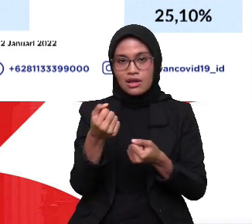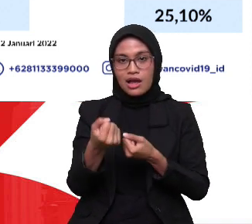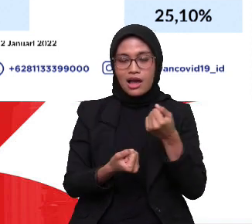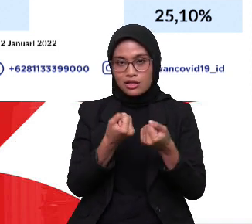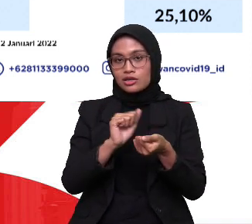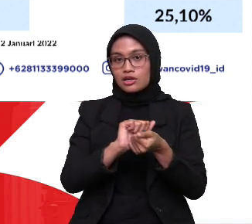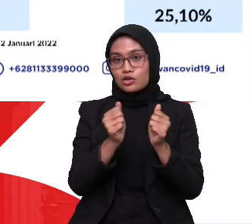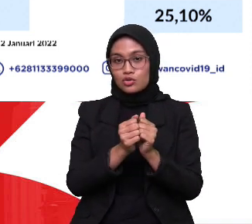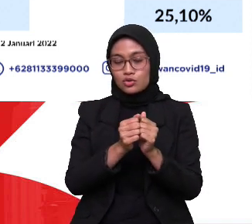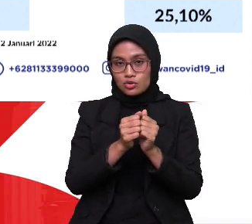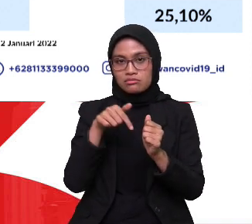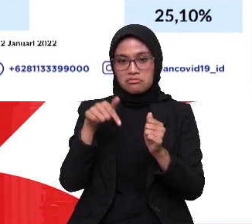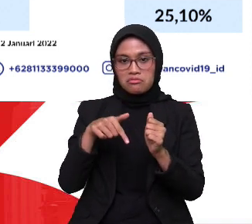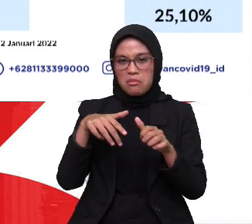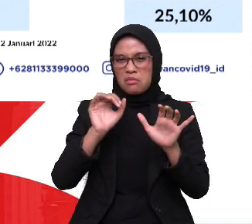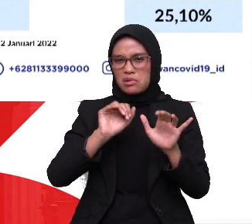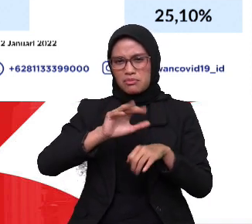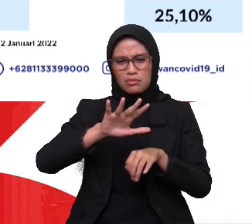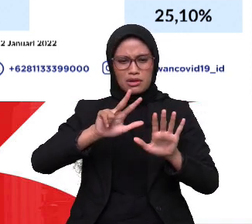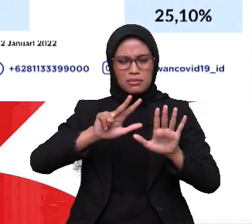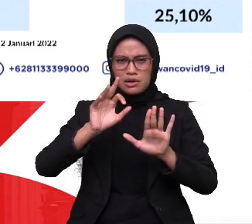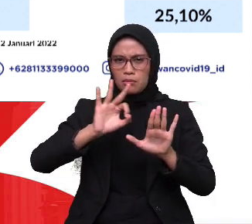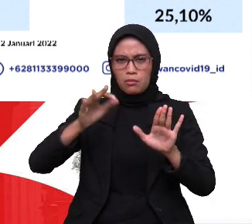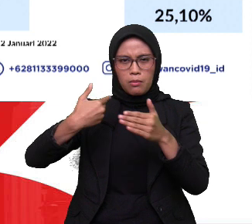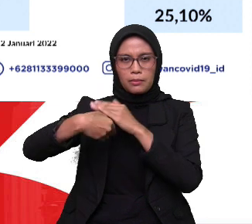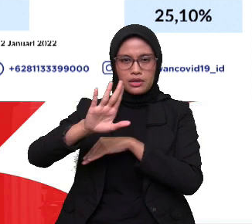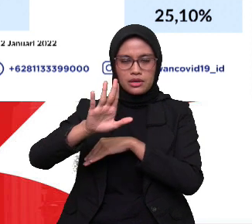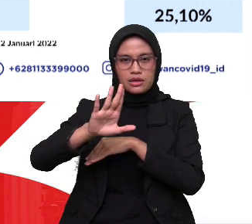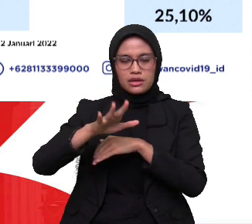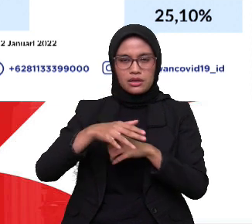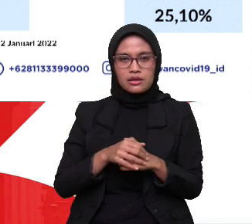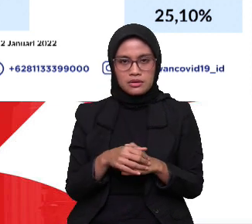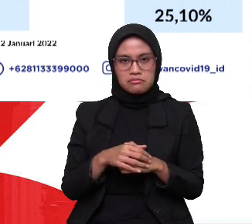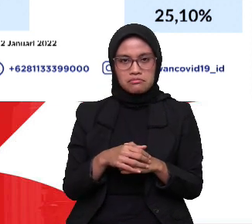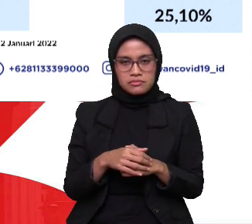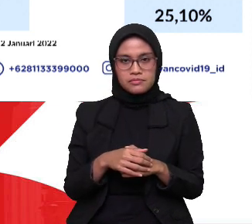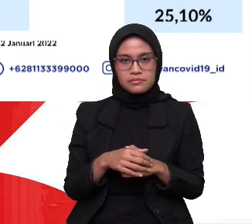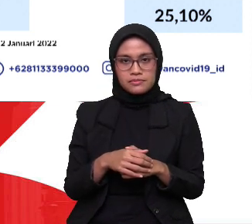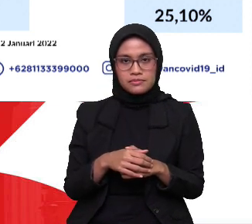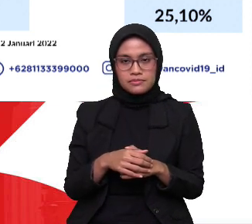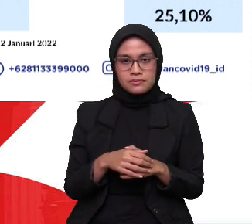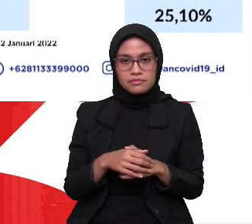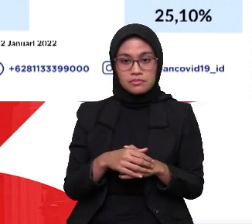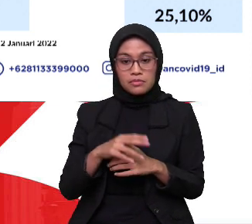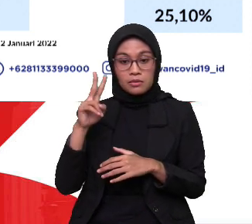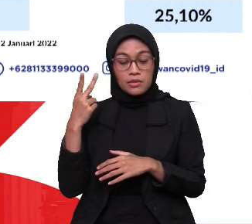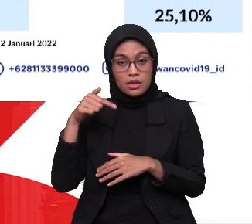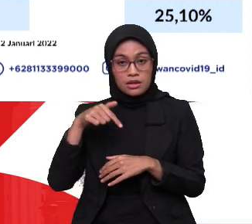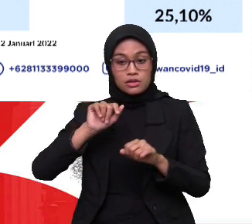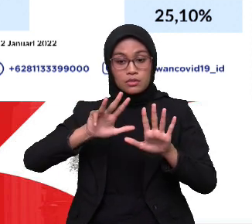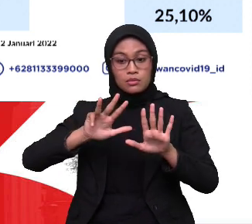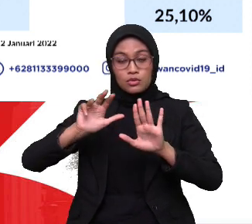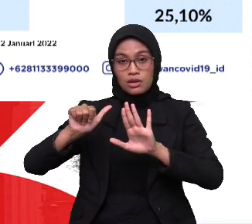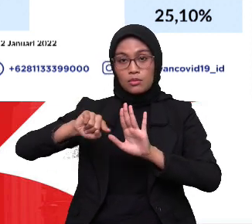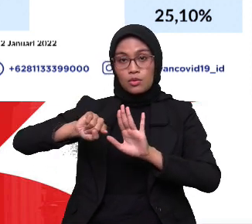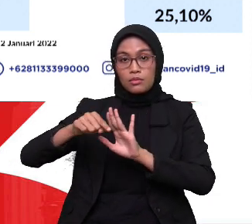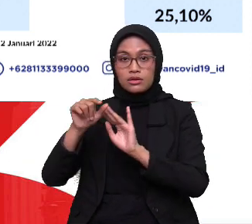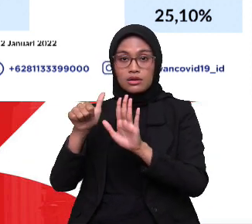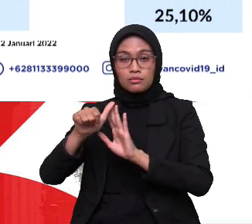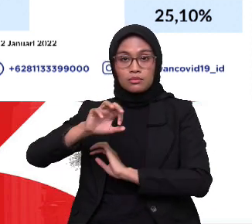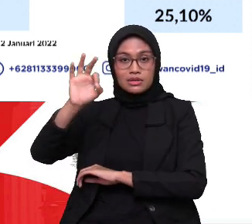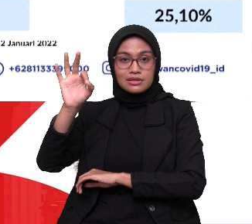358 ribu persentase kesembuhan per kemarin menyentuh angka 96,6 06